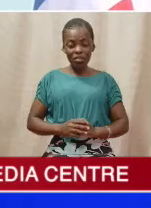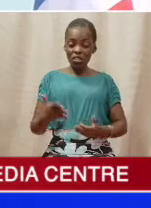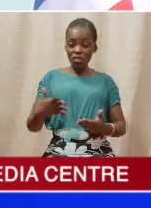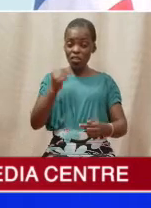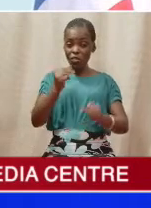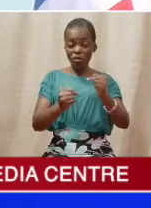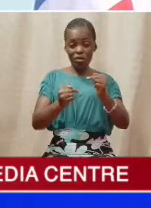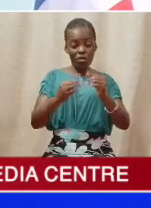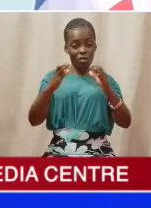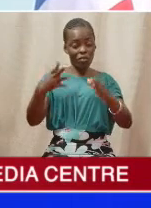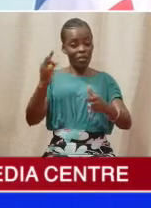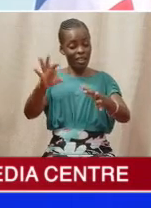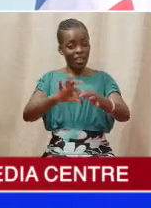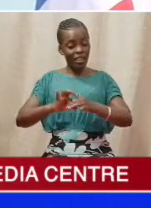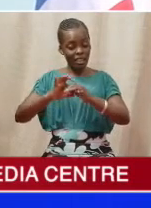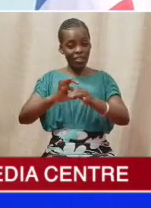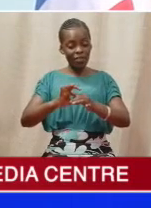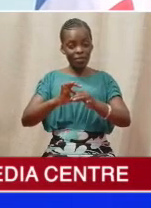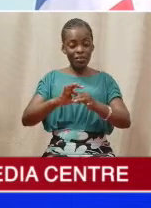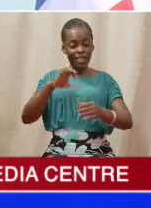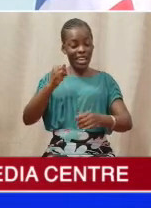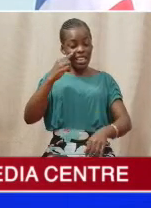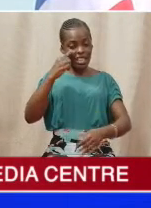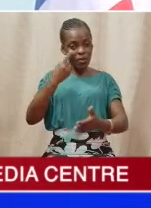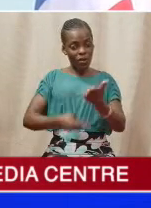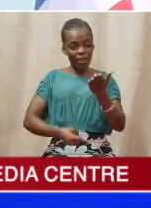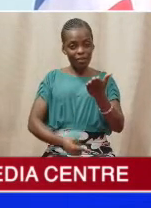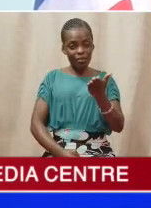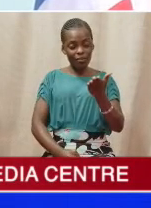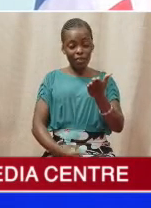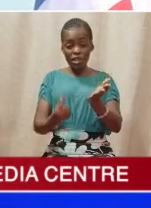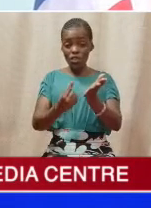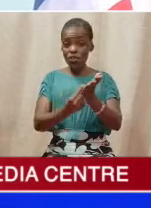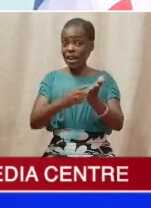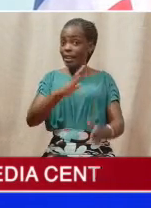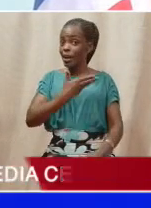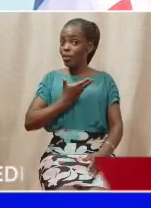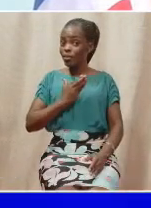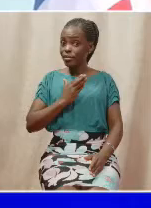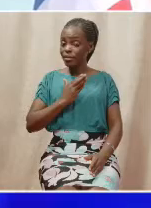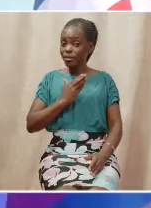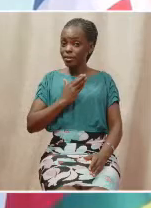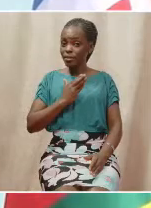ebyobukulembeze okukolera wamu okulaba nti Uganda yaffe